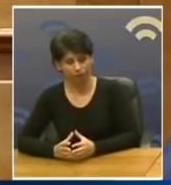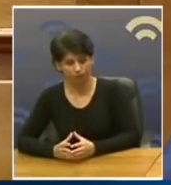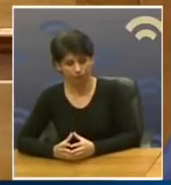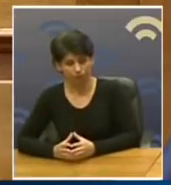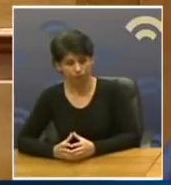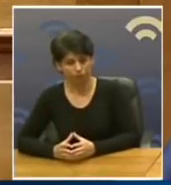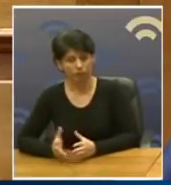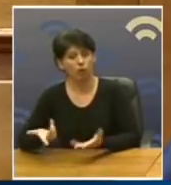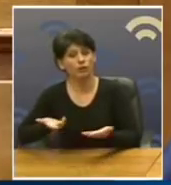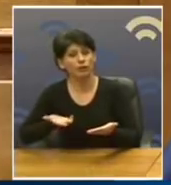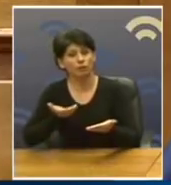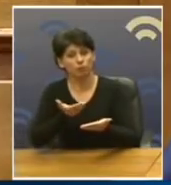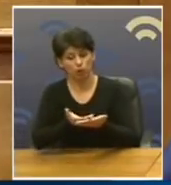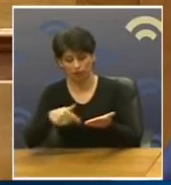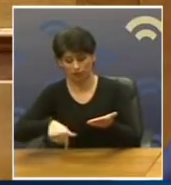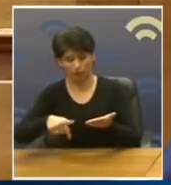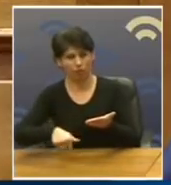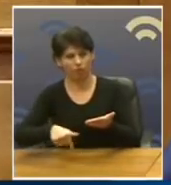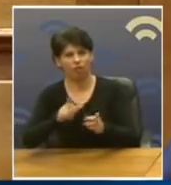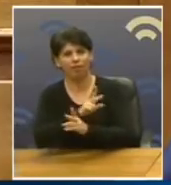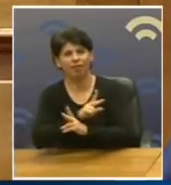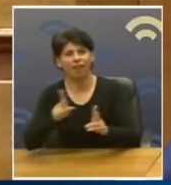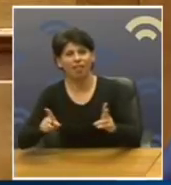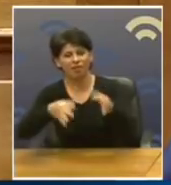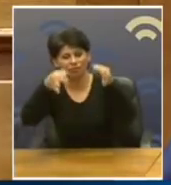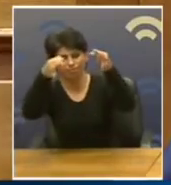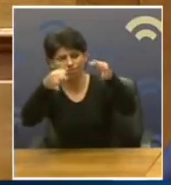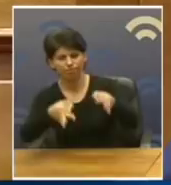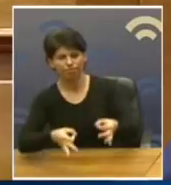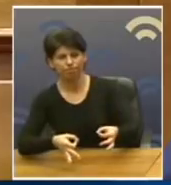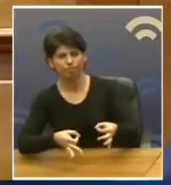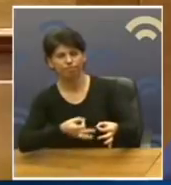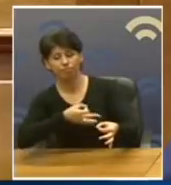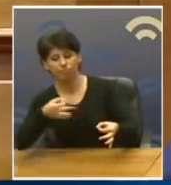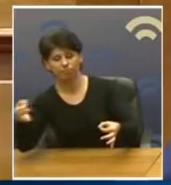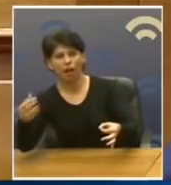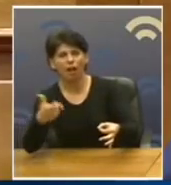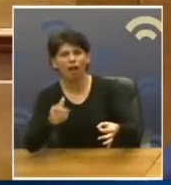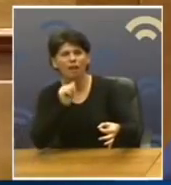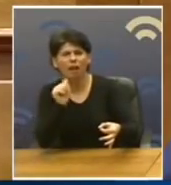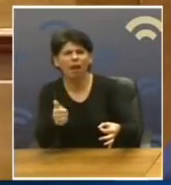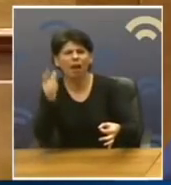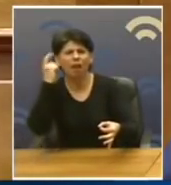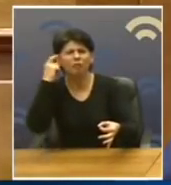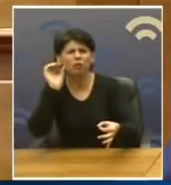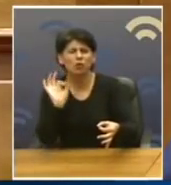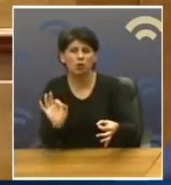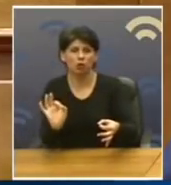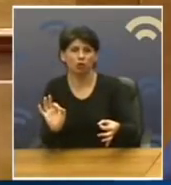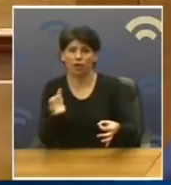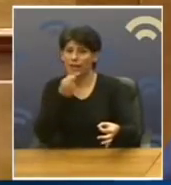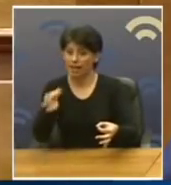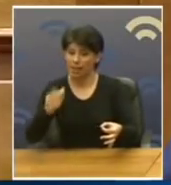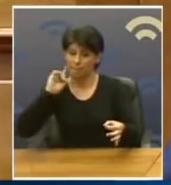ότι η πρότασή μας εδώ είναι καθαρή και κρυστάλλινη. Λέμε το αυτονόητο. Λέμε ότι τα